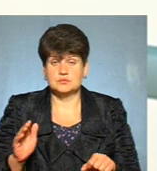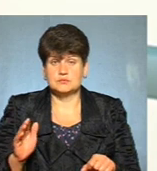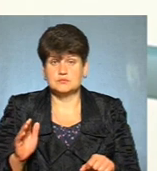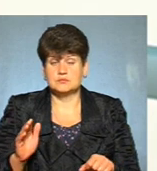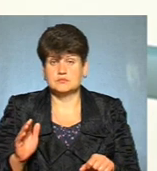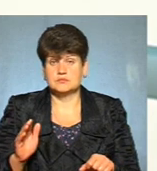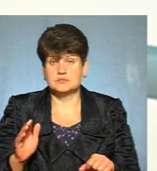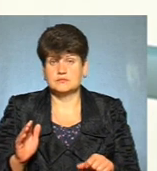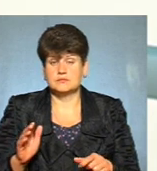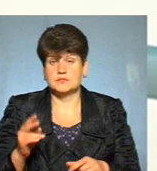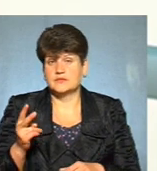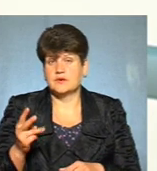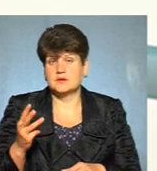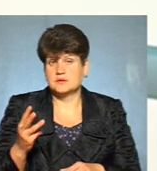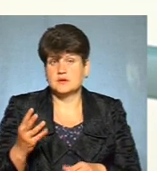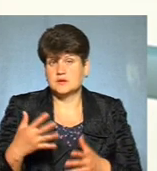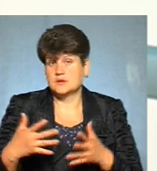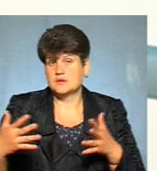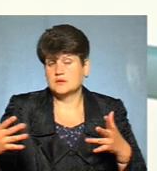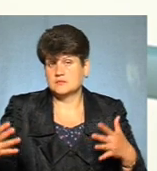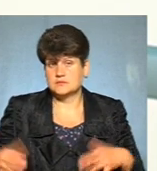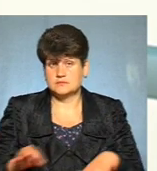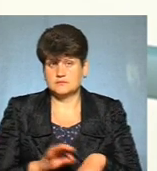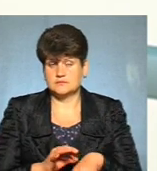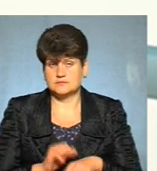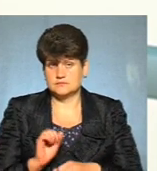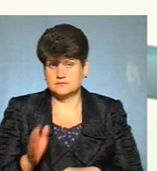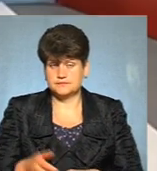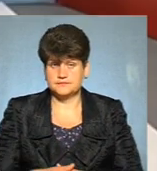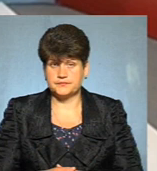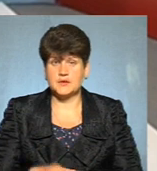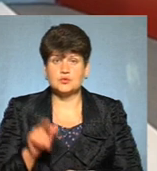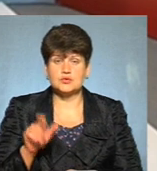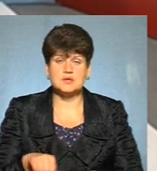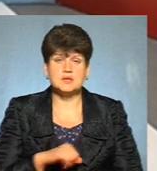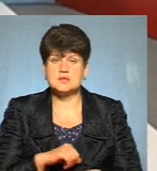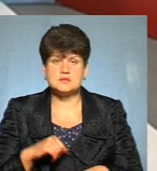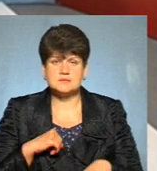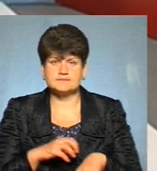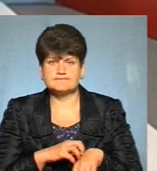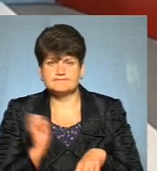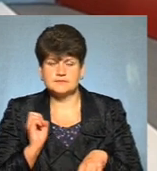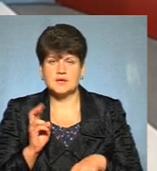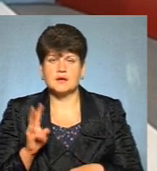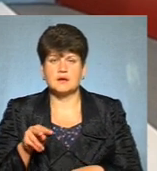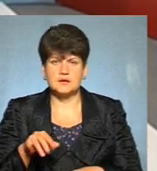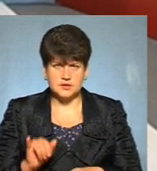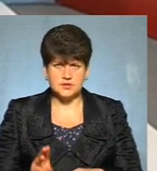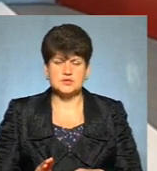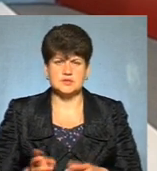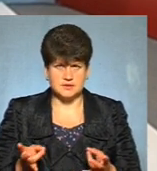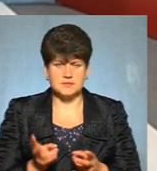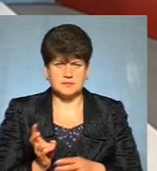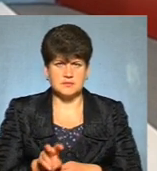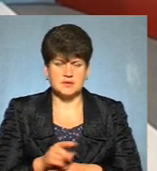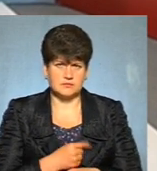переносити два, а то і більше. Якщо людина самостійно позбулася кліща, їй все одно потрібно звертатися в медичний